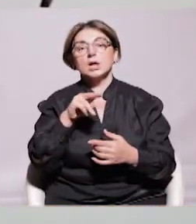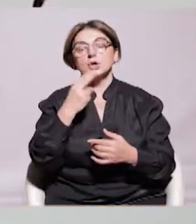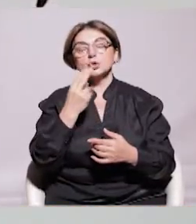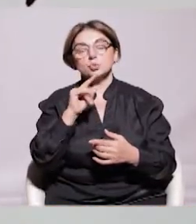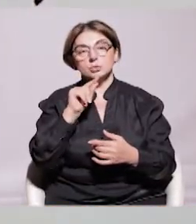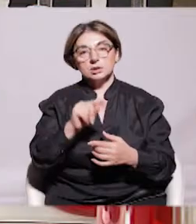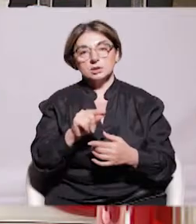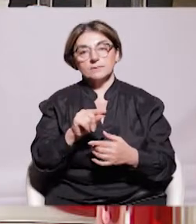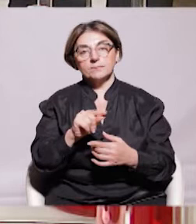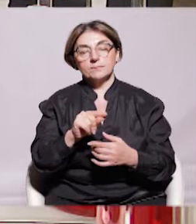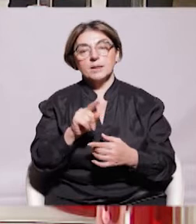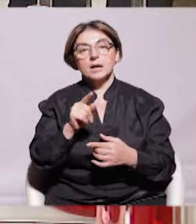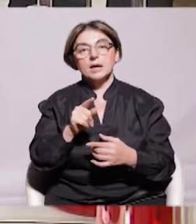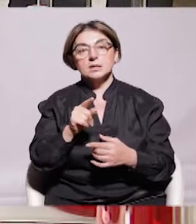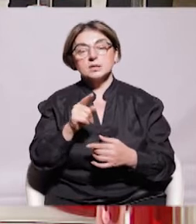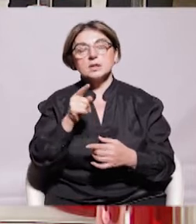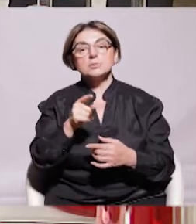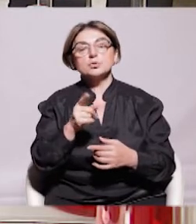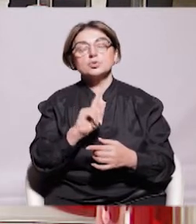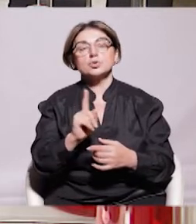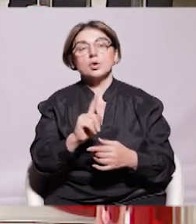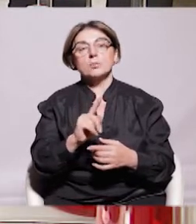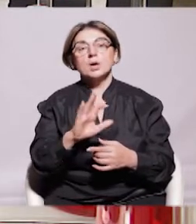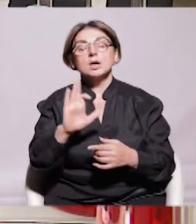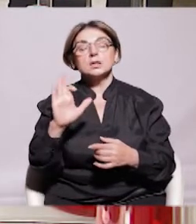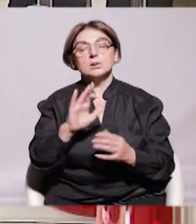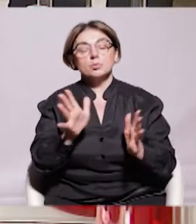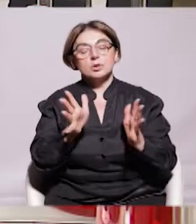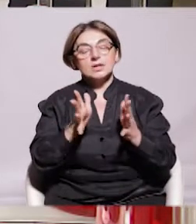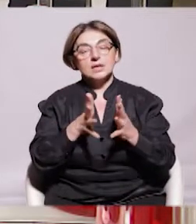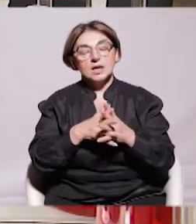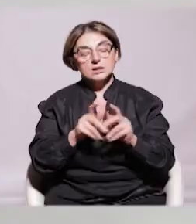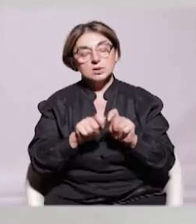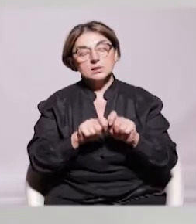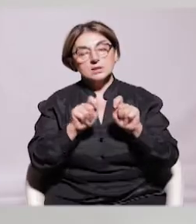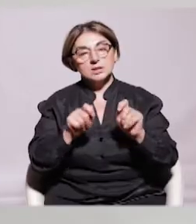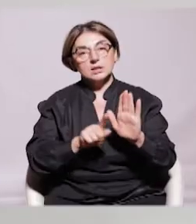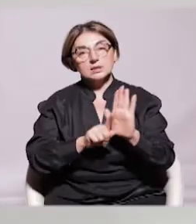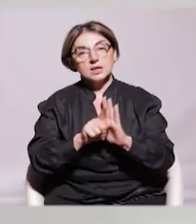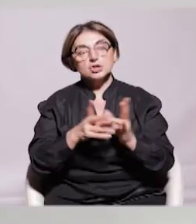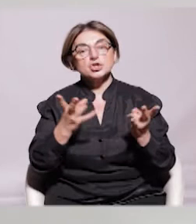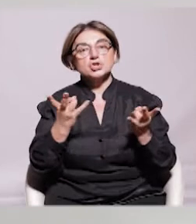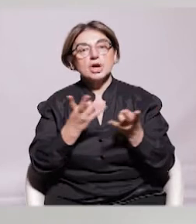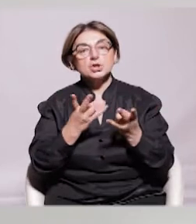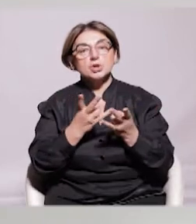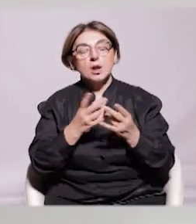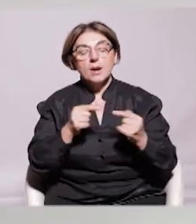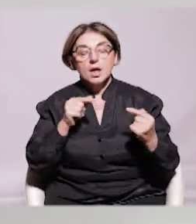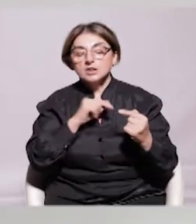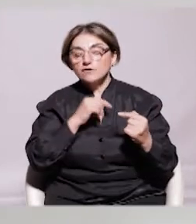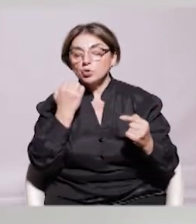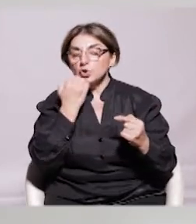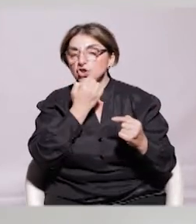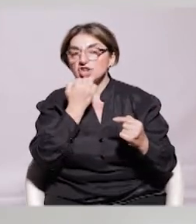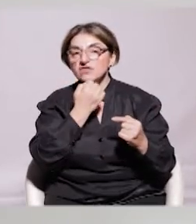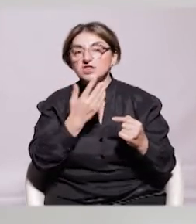წუთი. ესე იგი, იმისთვის, რომ ქიმიური რეაქცია წარიმართოს, საჭიროა